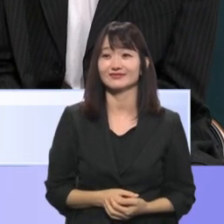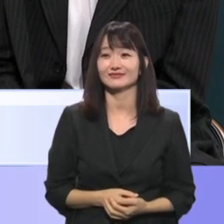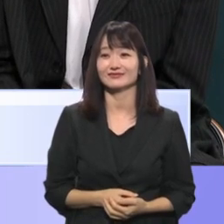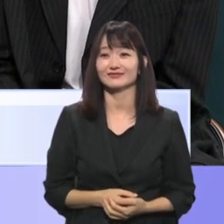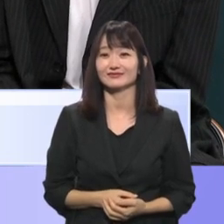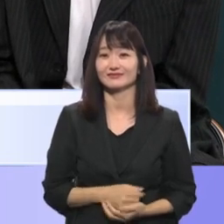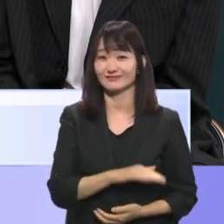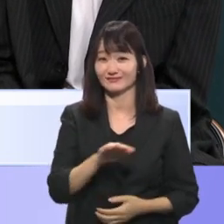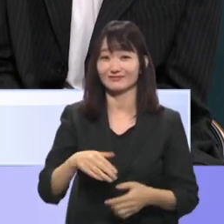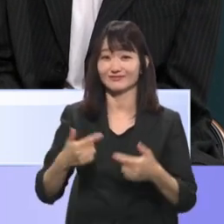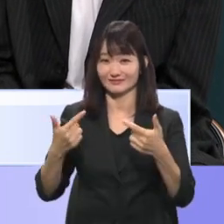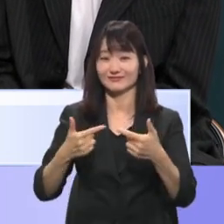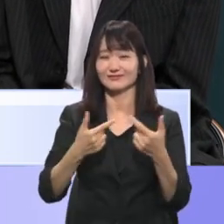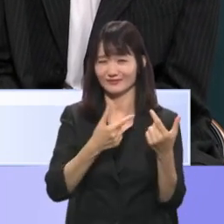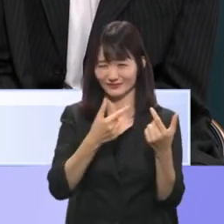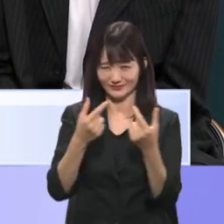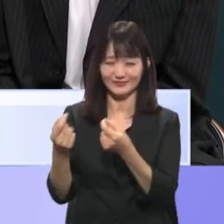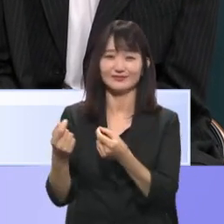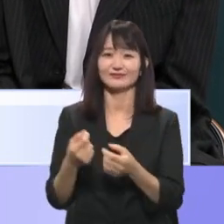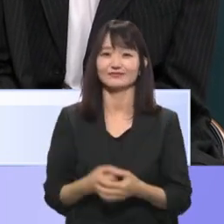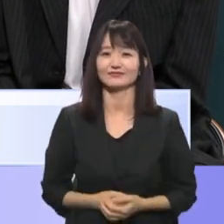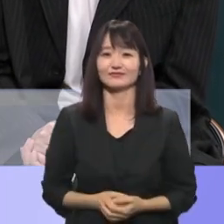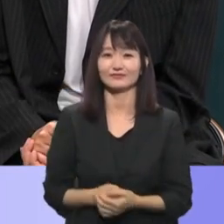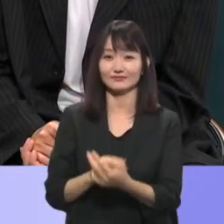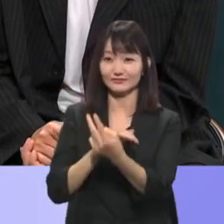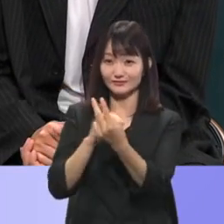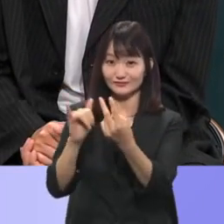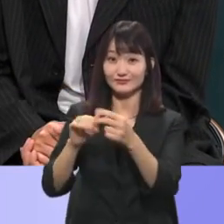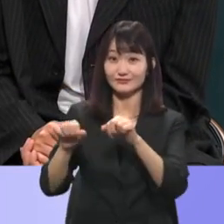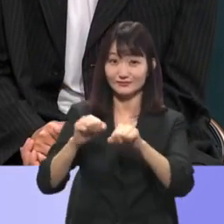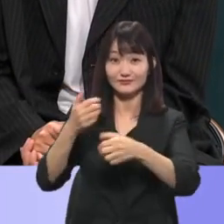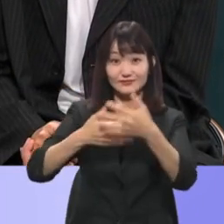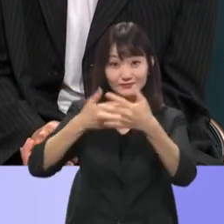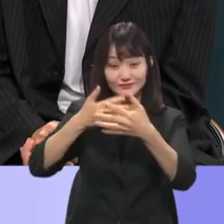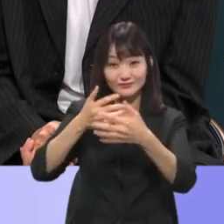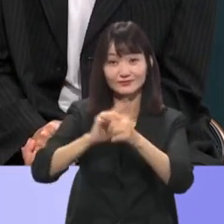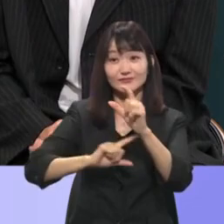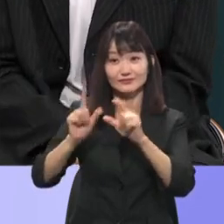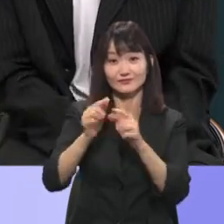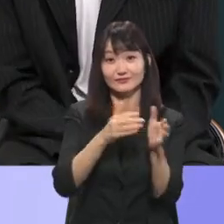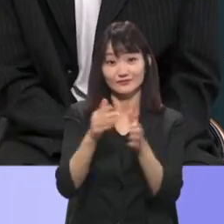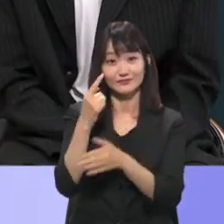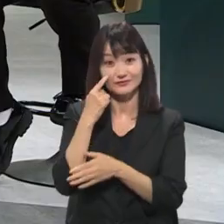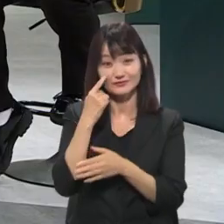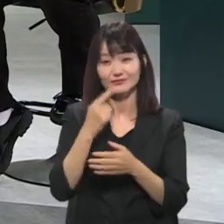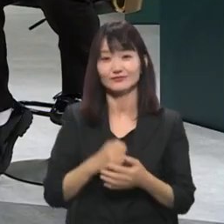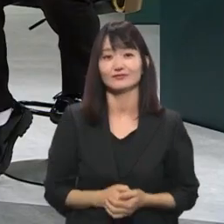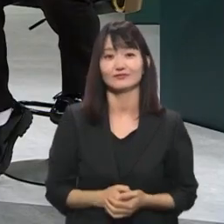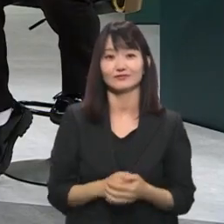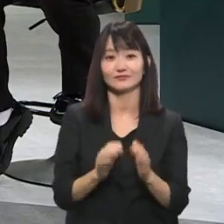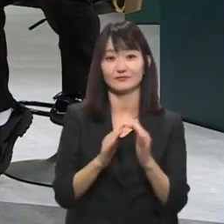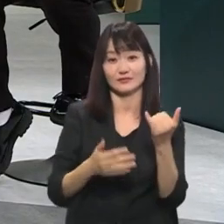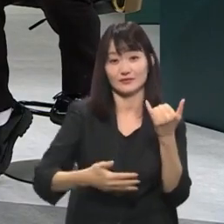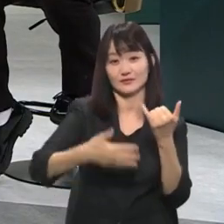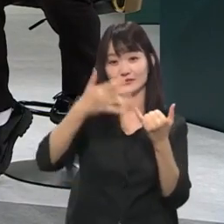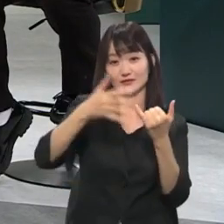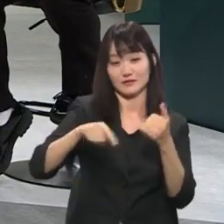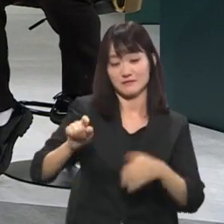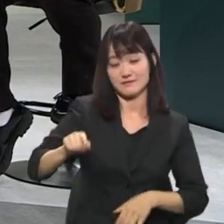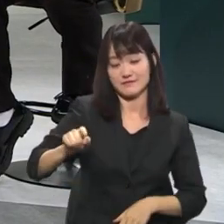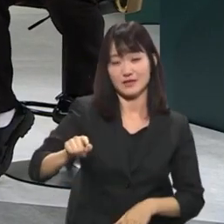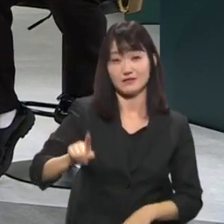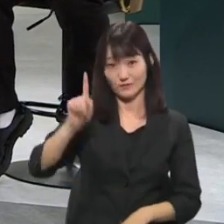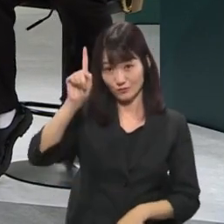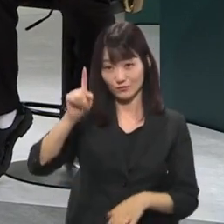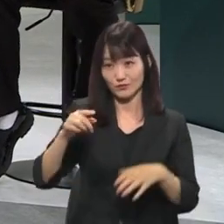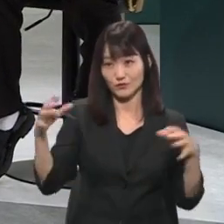똑같습니다 저희가 그 두 분이 활약하신 영상을 조금 더 준비를 해봤거든요 조회수가 가장 높은 영상을